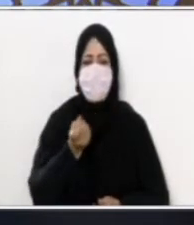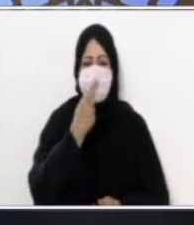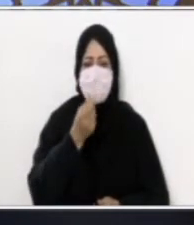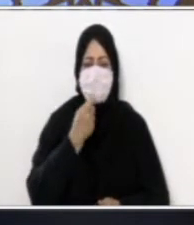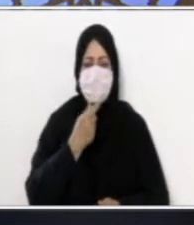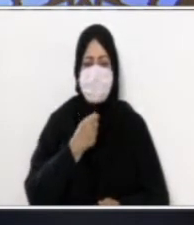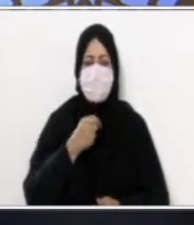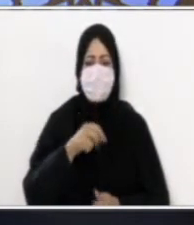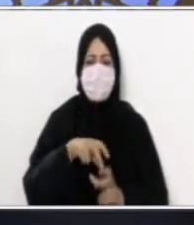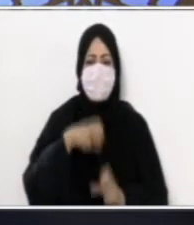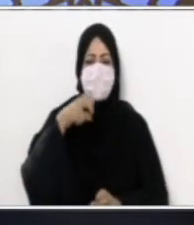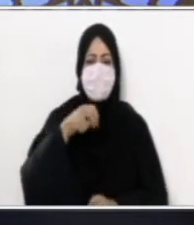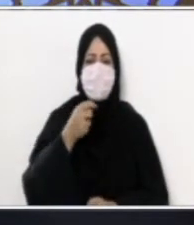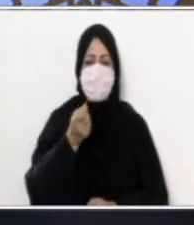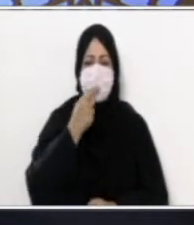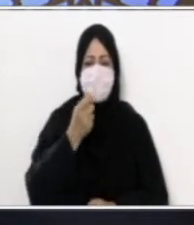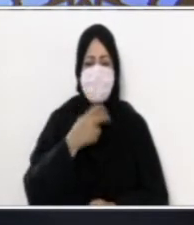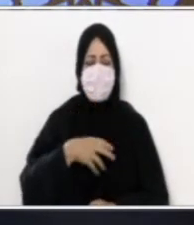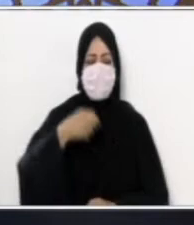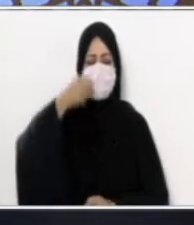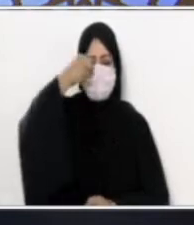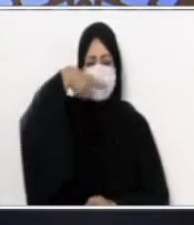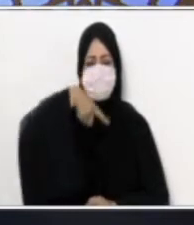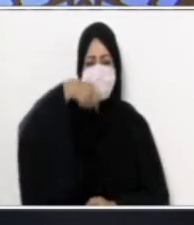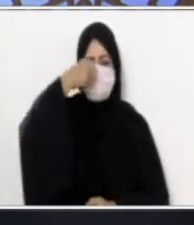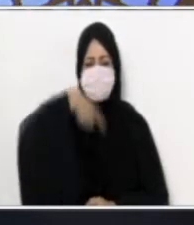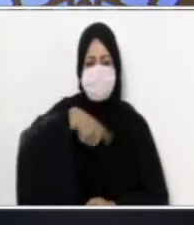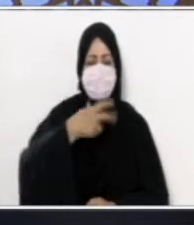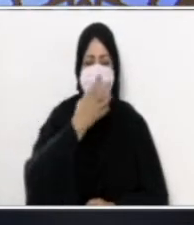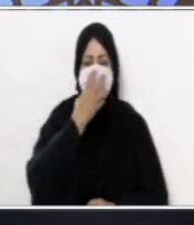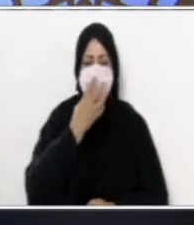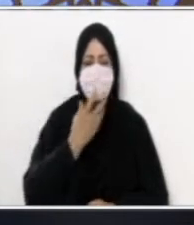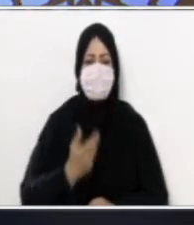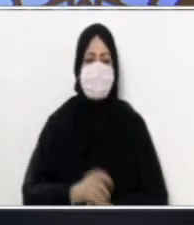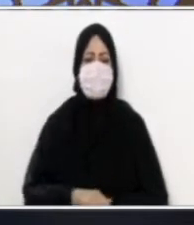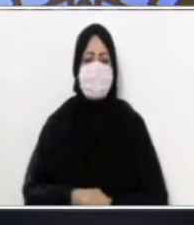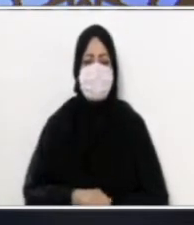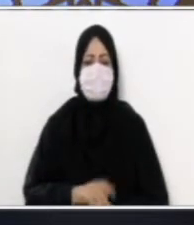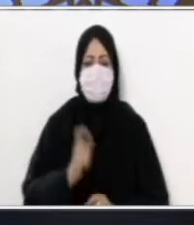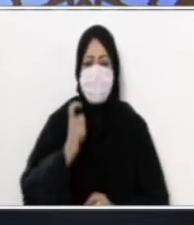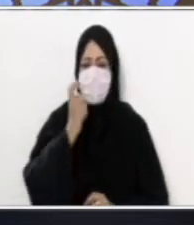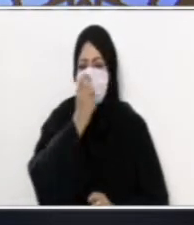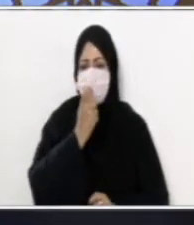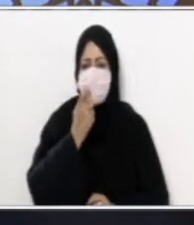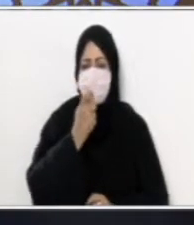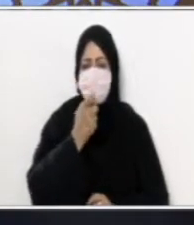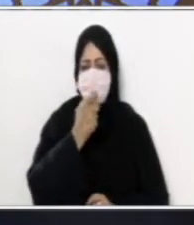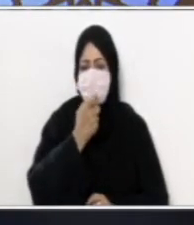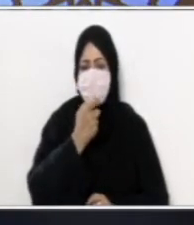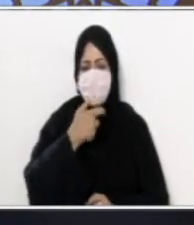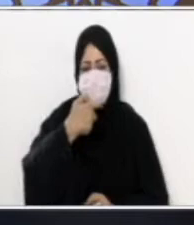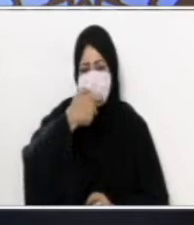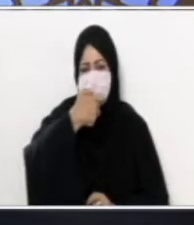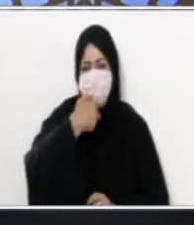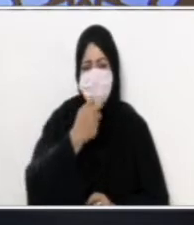الصدر. اديري في البخاخه هذه هي حبوبه عباره عن حبوب فيها غبره ومغطى في